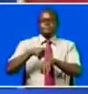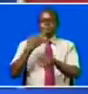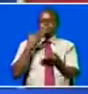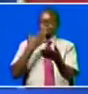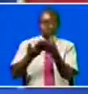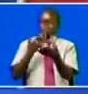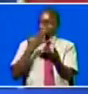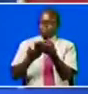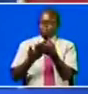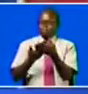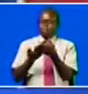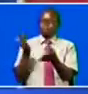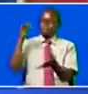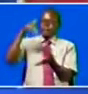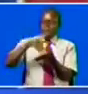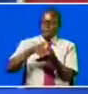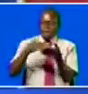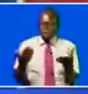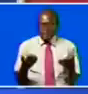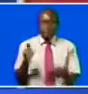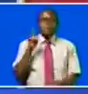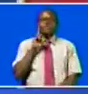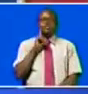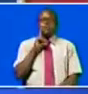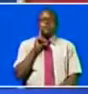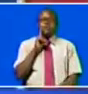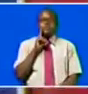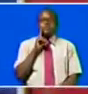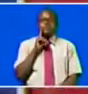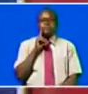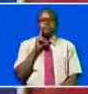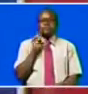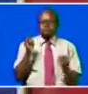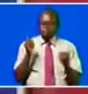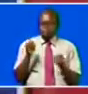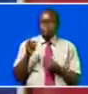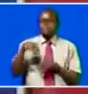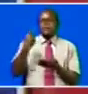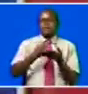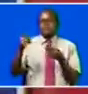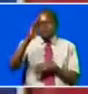sana mtazamaji, Mola akiridhia tukutane tena hapo kesho kwenye taarifa za KTN leo. Jumapili ijayo tutakuwa